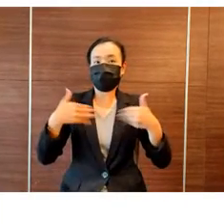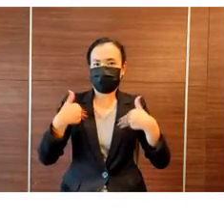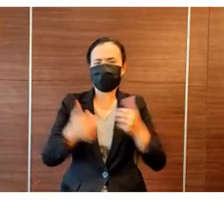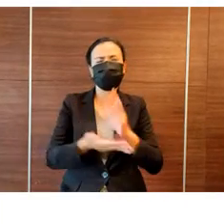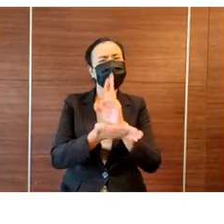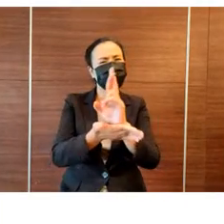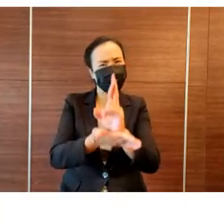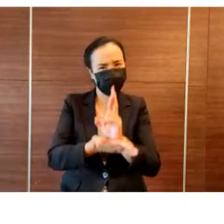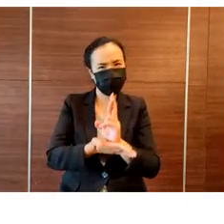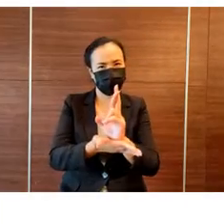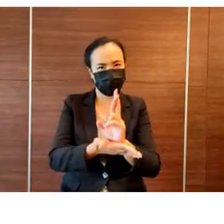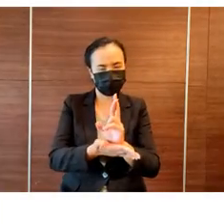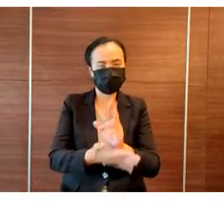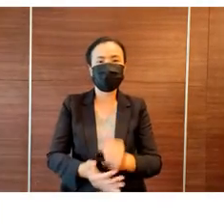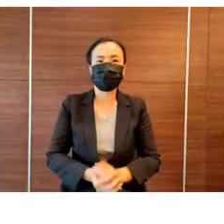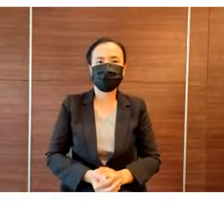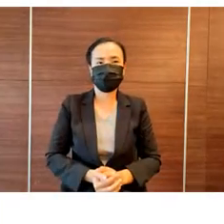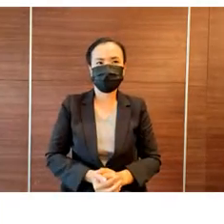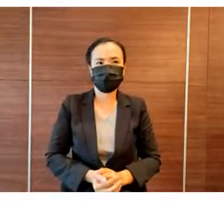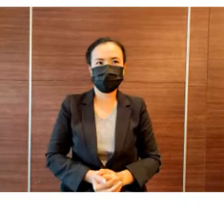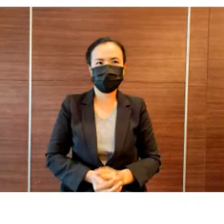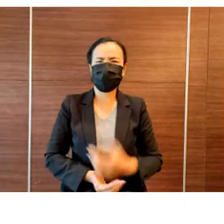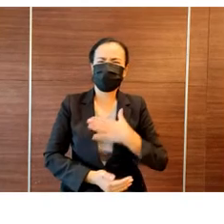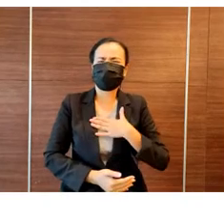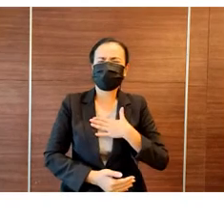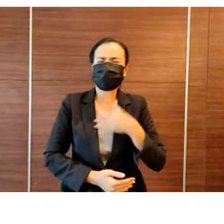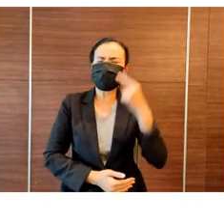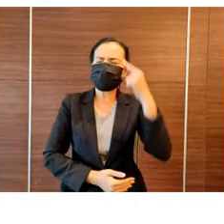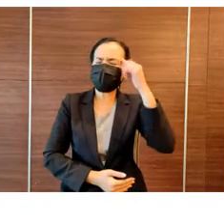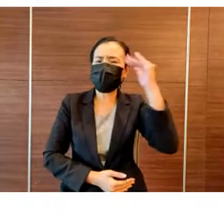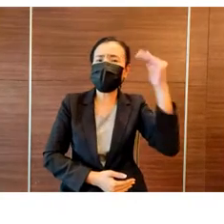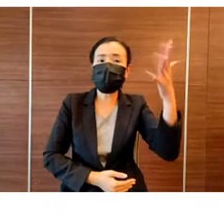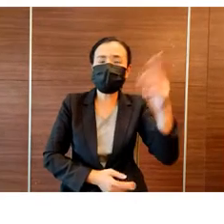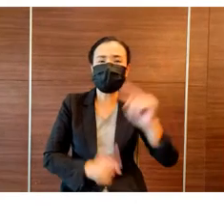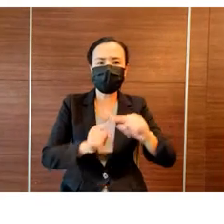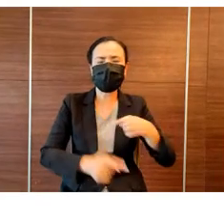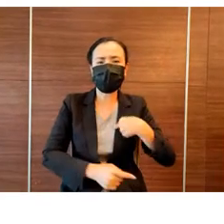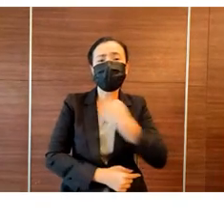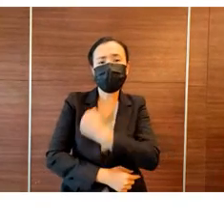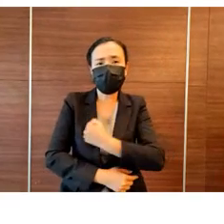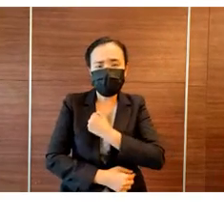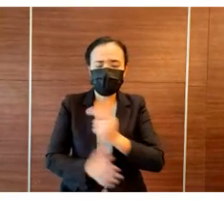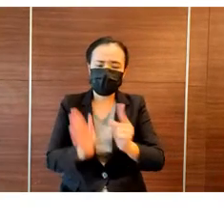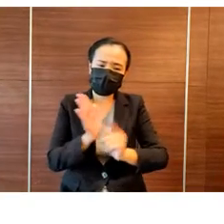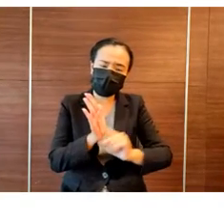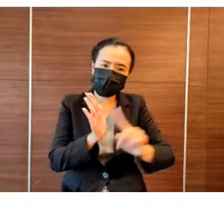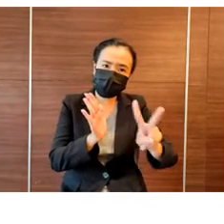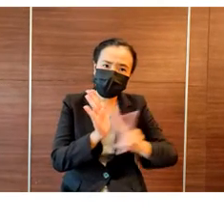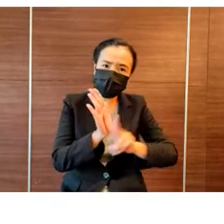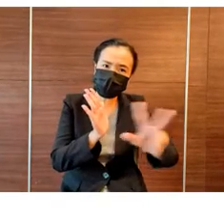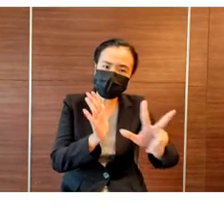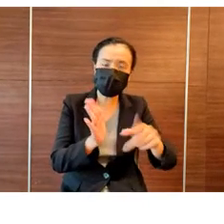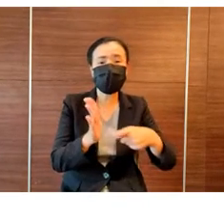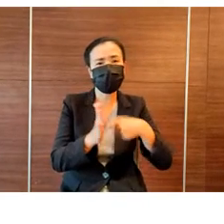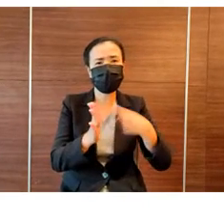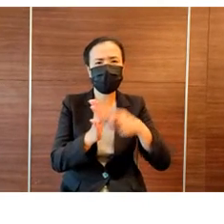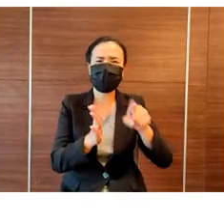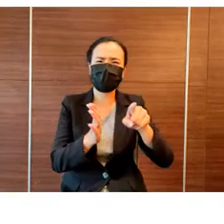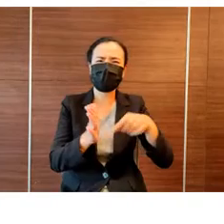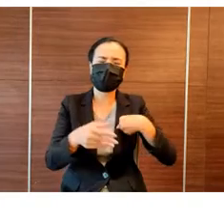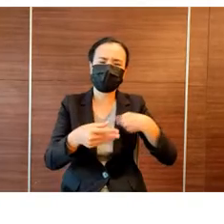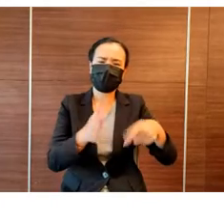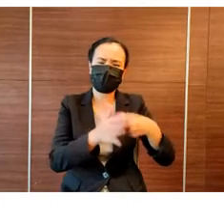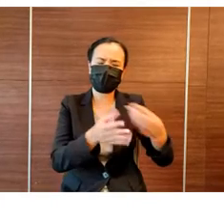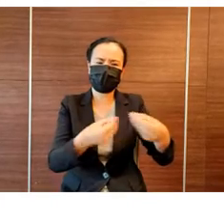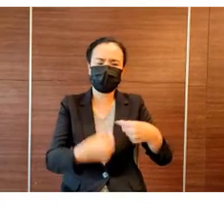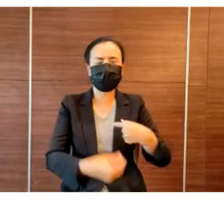รางวัลที่คือจริงๆผมไม่ได้ค่อยคาดหวังกับรางวัลอะไรหรอกแต่ผมมันผิดหวังมา 2-3 ครั้งแล้วแบบจากเหตุผลที่เขาให้เรามาแล้